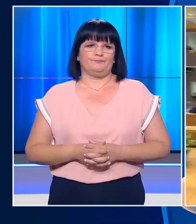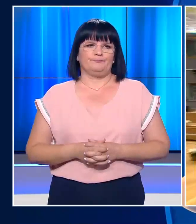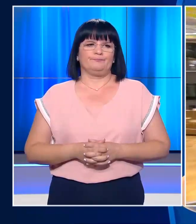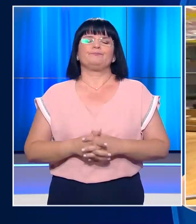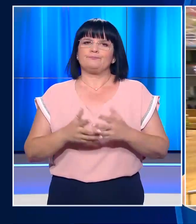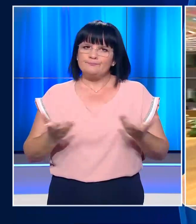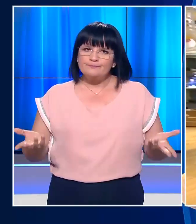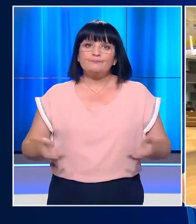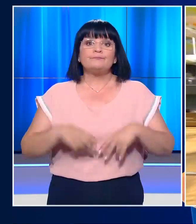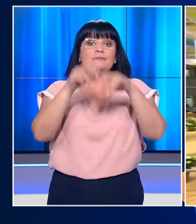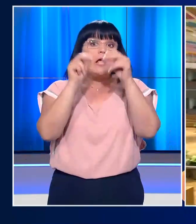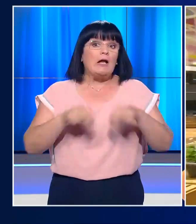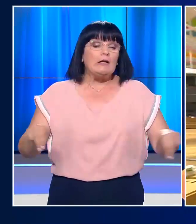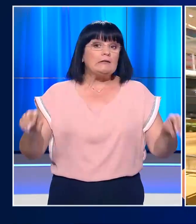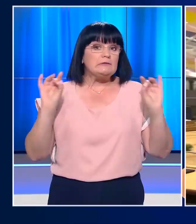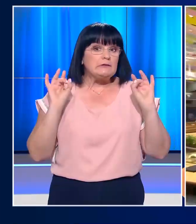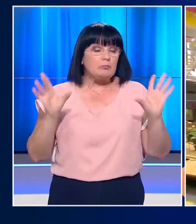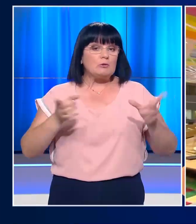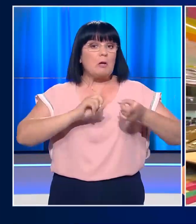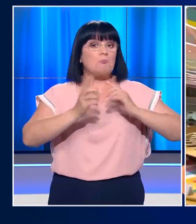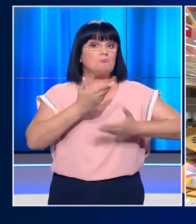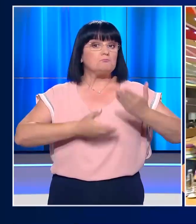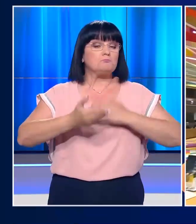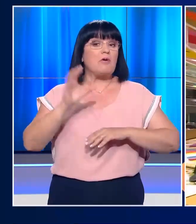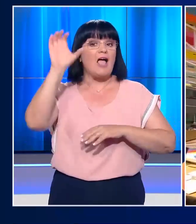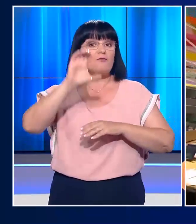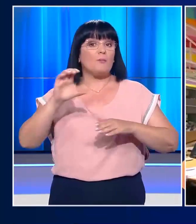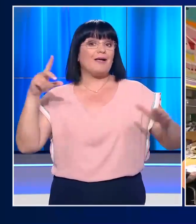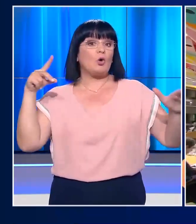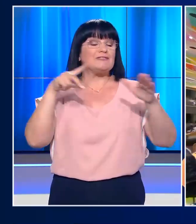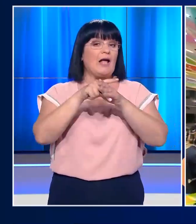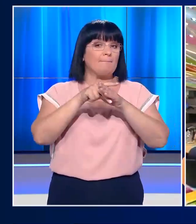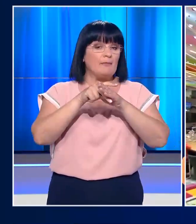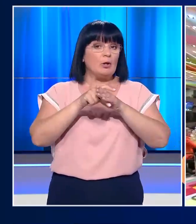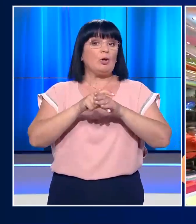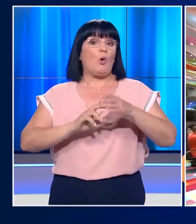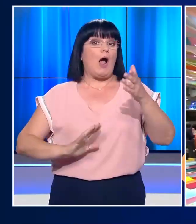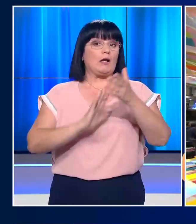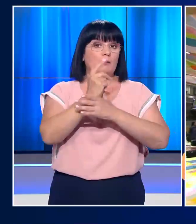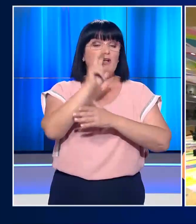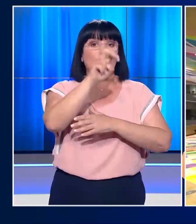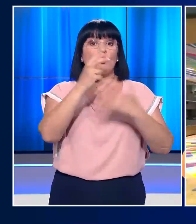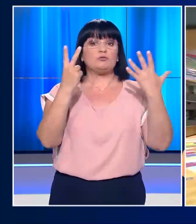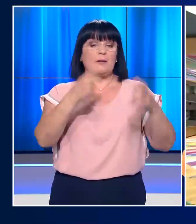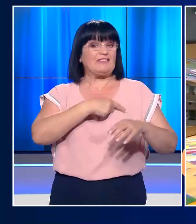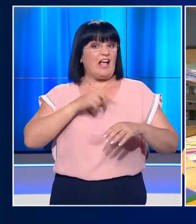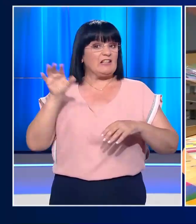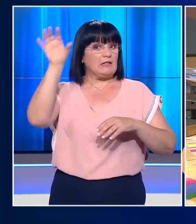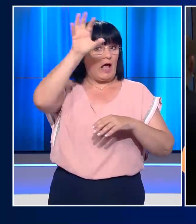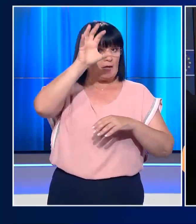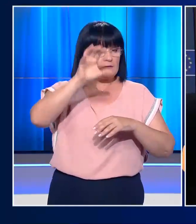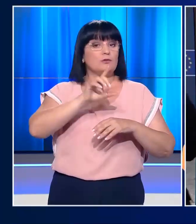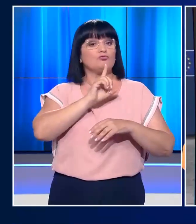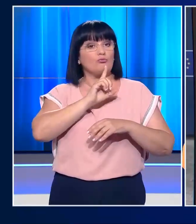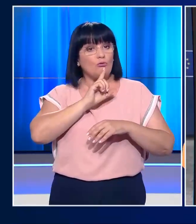Με τον λευκό καπνό παρά τη μαραθώνια διαβούλευση για το Ευρωπαϊκό Ταμείο Ανάκαμψης να μην βγαίνει, οι 27 ξανακάθονται στο τραπέζι των